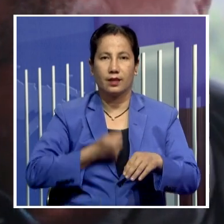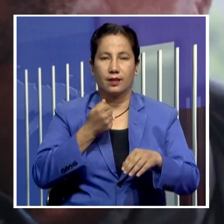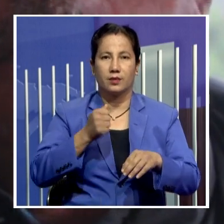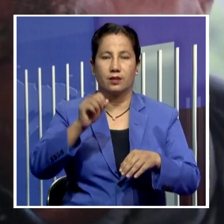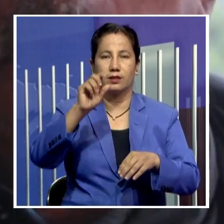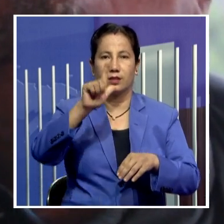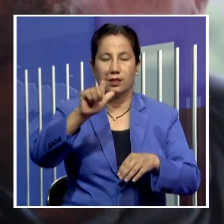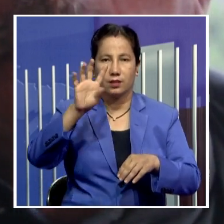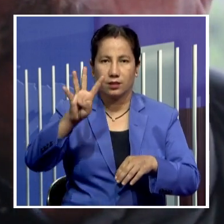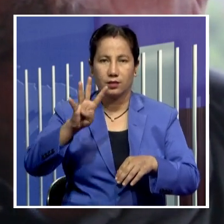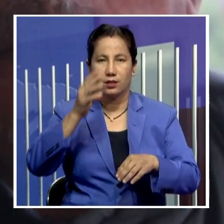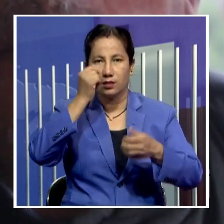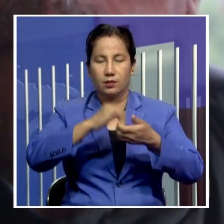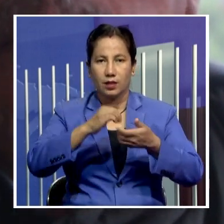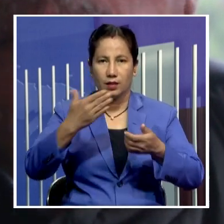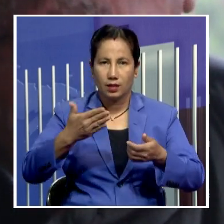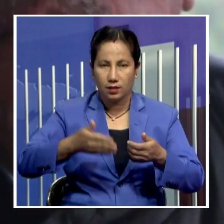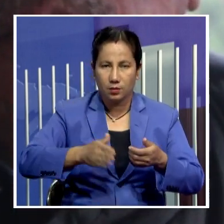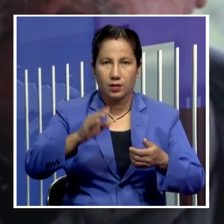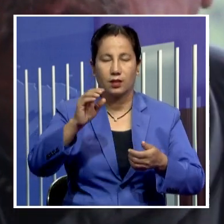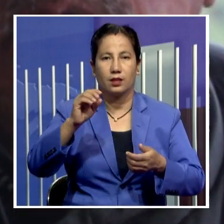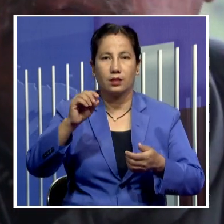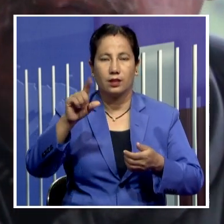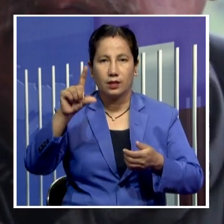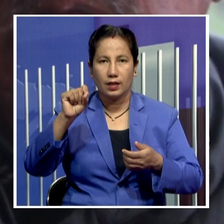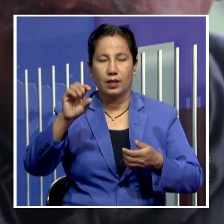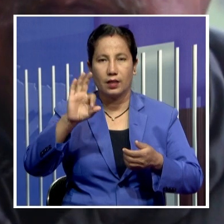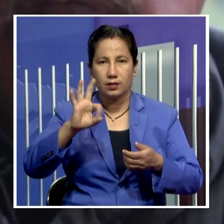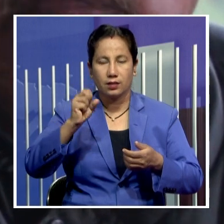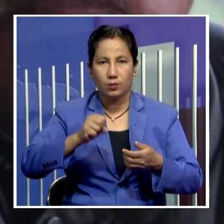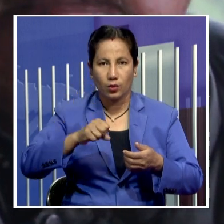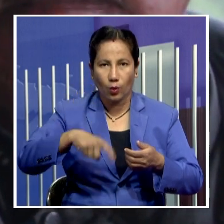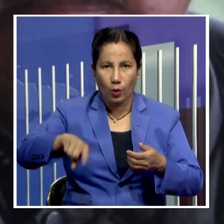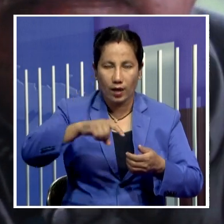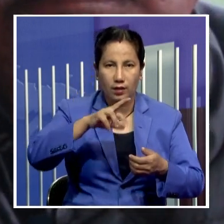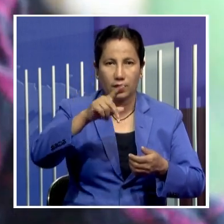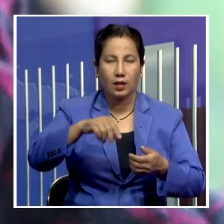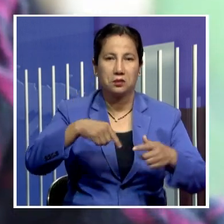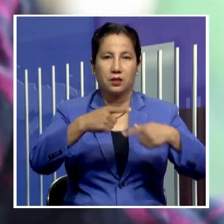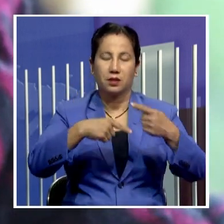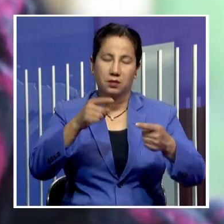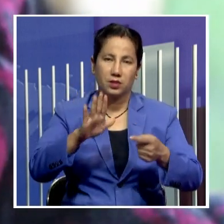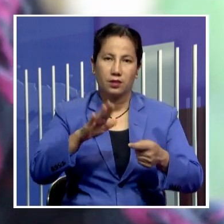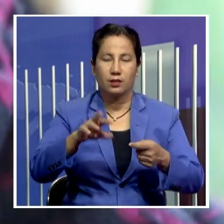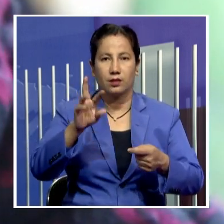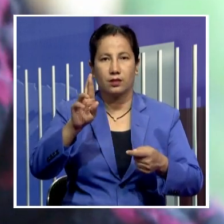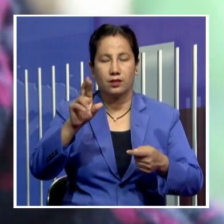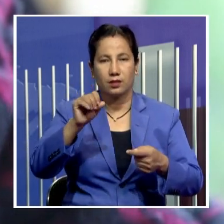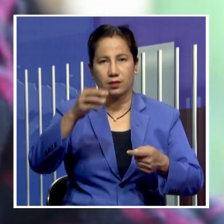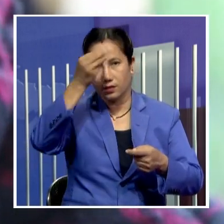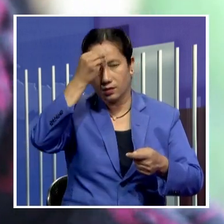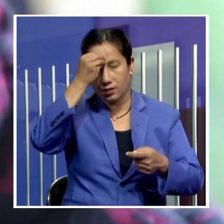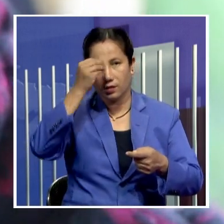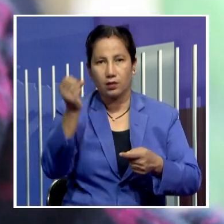74 वर्षीय श्रीमानलाई हात समातेर आश्रमको आँगन ढुलाउनु फुलसा राजकोटीको दिनचर्या बनेको छ। राजकोटीलाई दशैंको